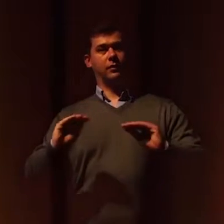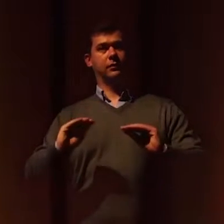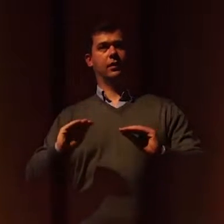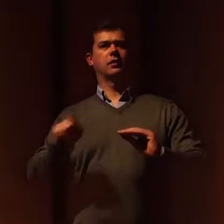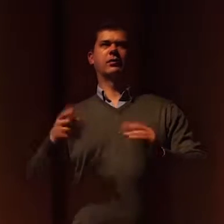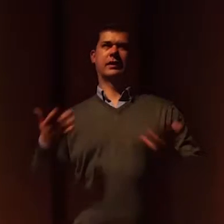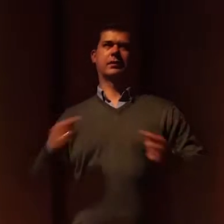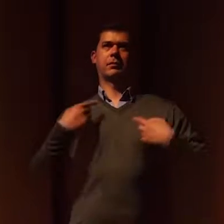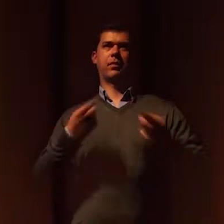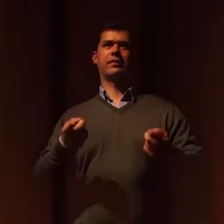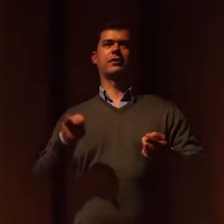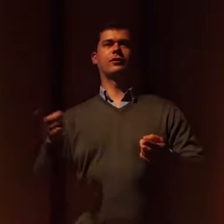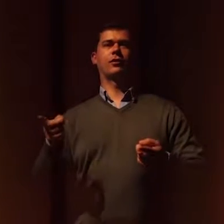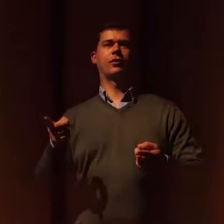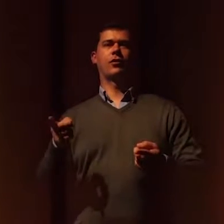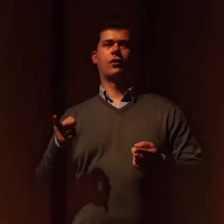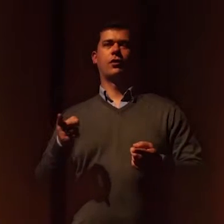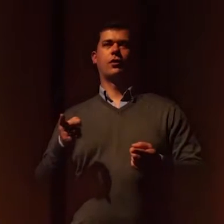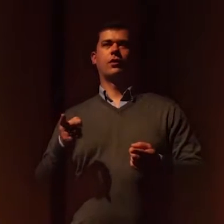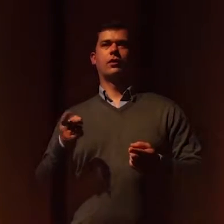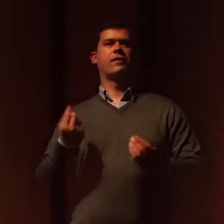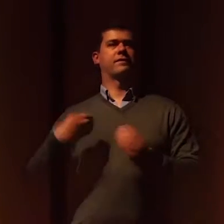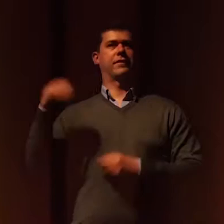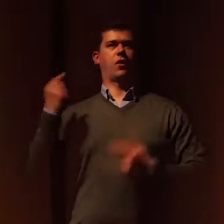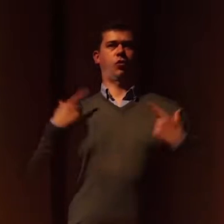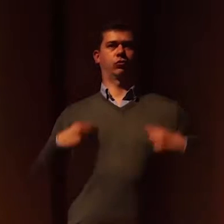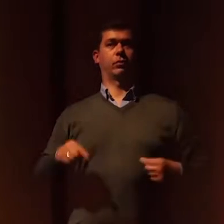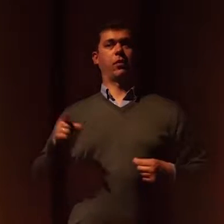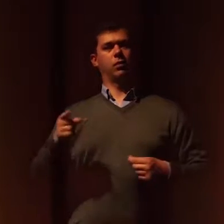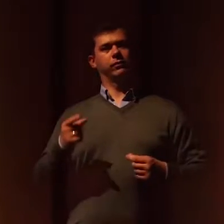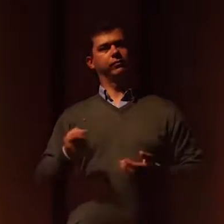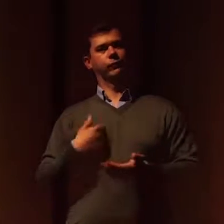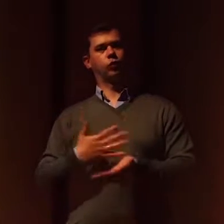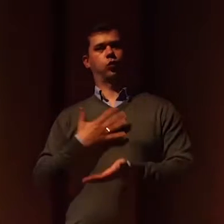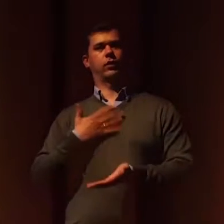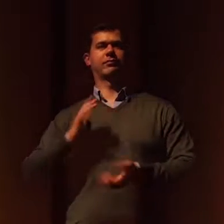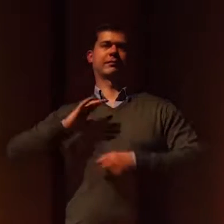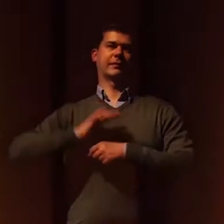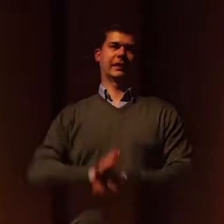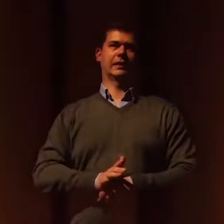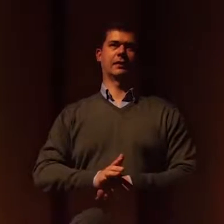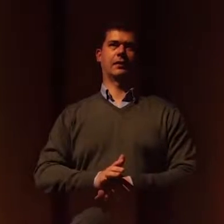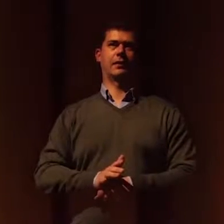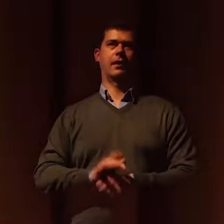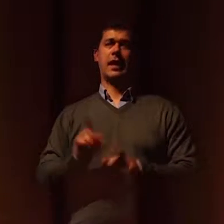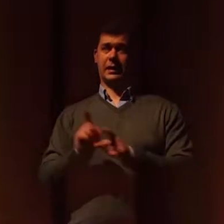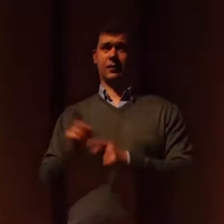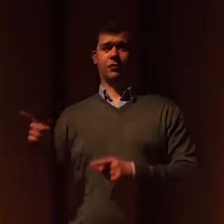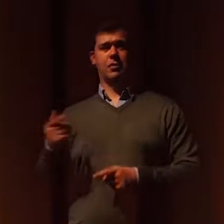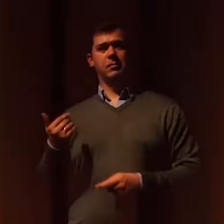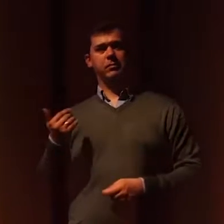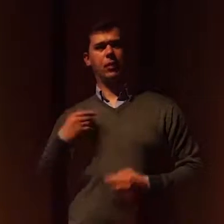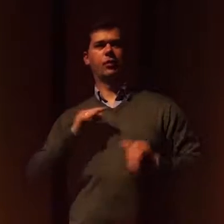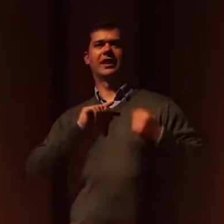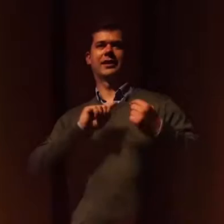edukacji taki wielki nacisk zwykle osoby narażone na dyskryminację mówią ale także dlatego że ja się spotykałam przy